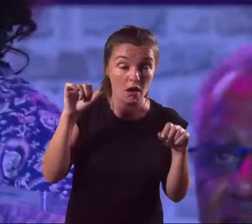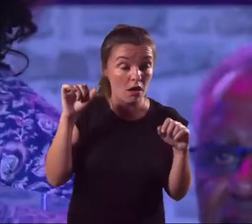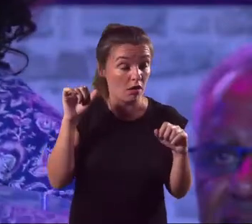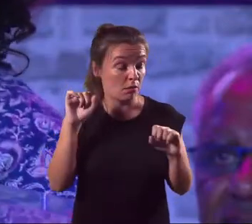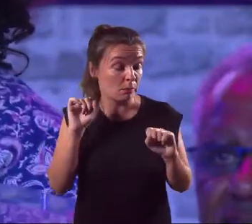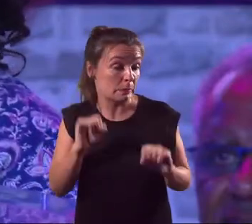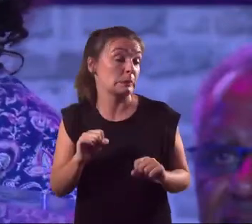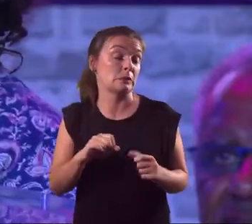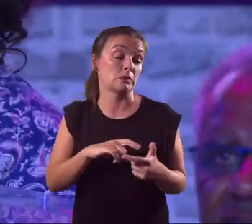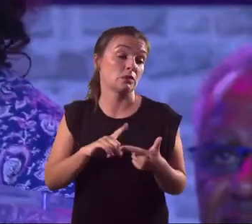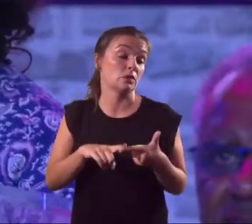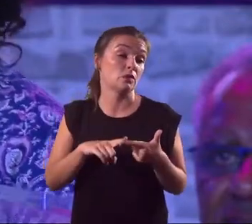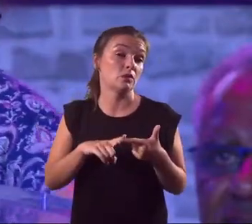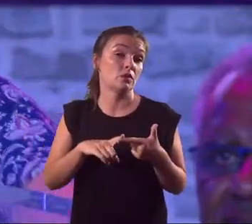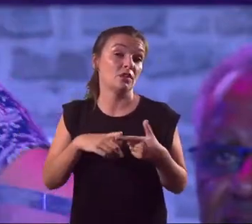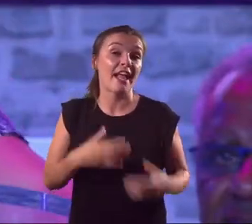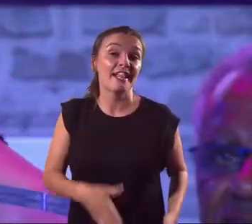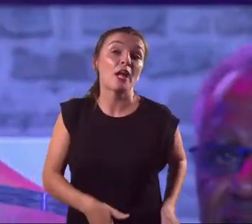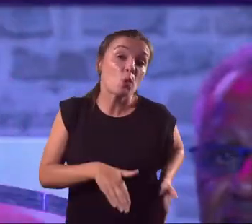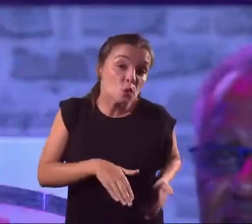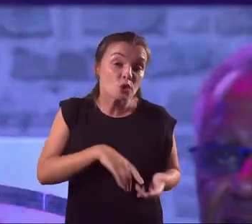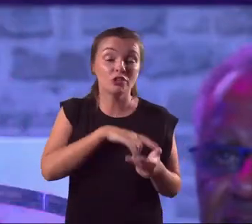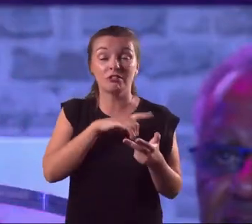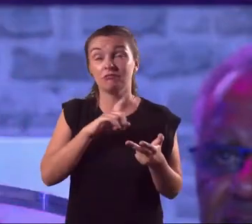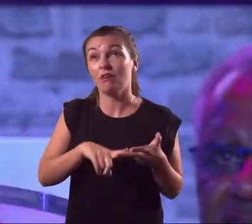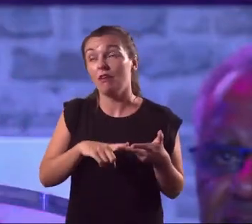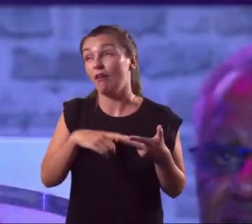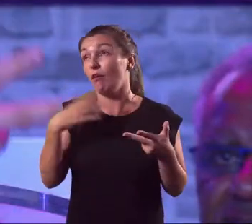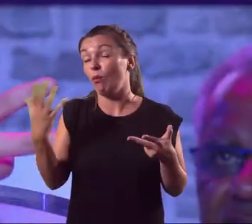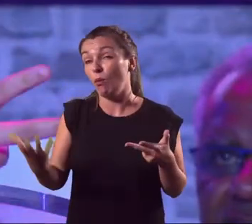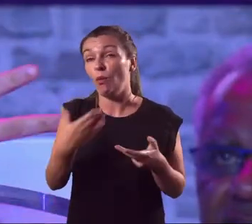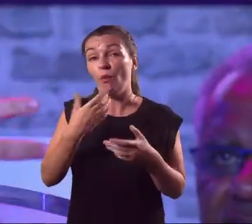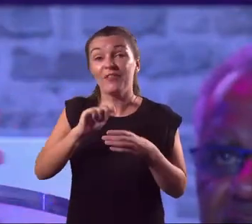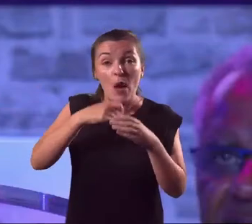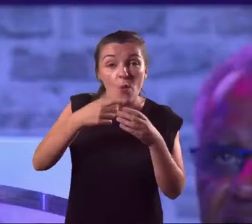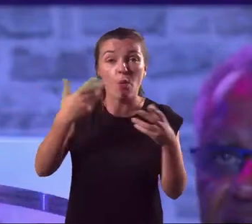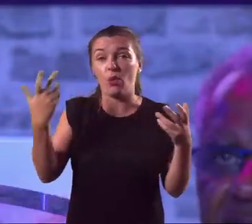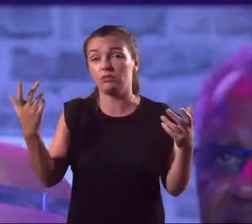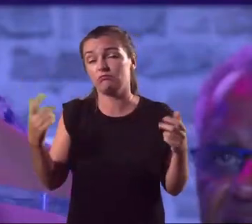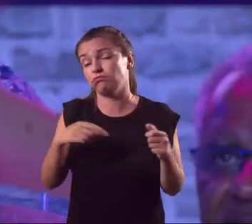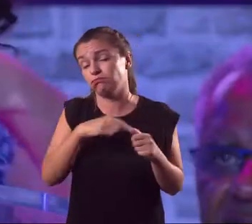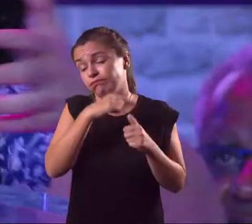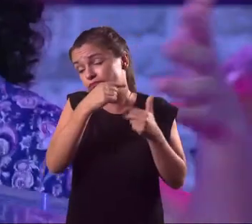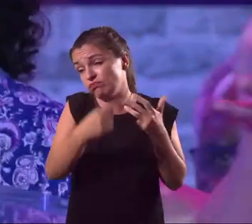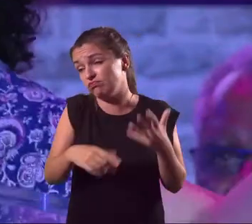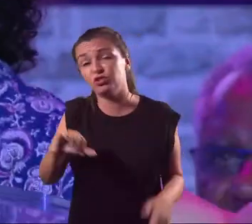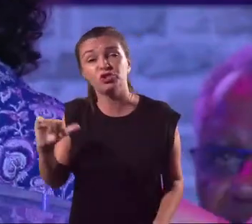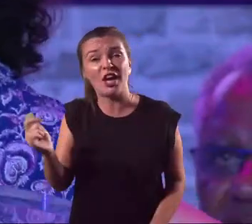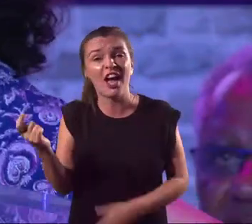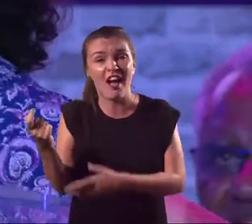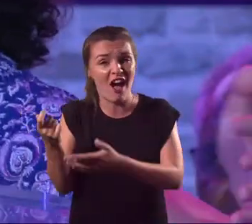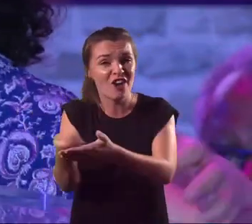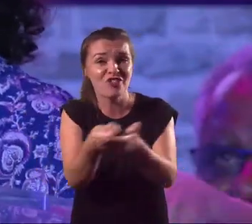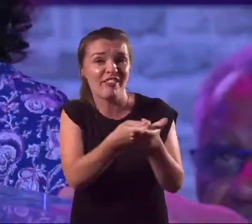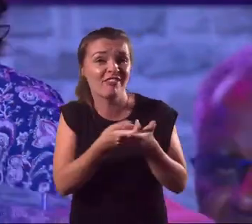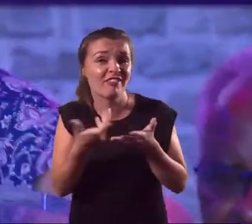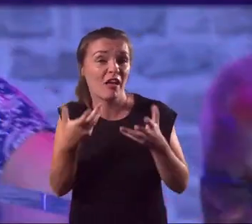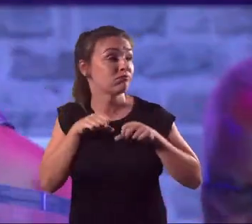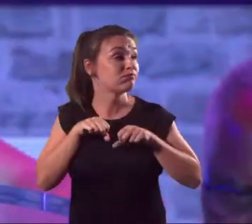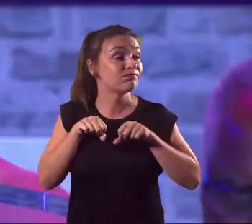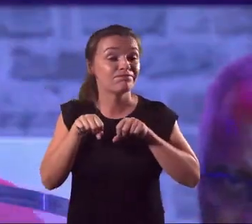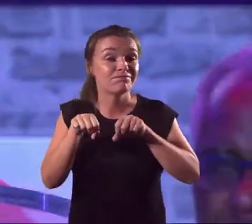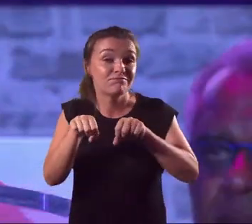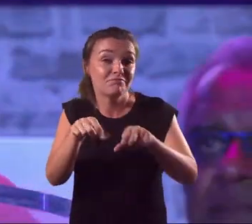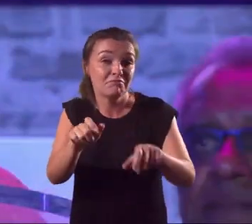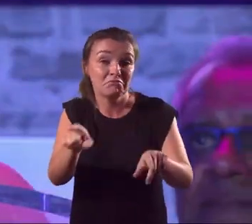avons acheté des couches, nous avons acheté des yaourts, bref, ce que chacune et chacun ici, quand il va faire ses courses,